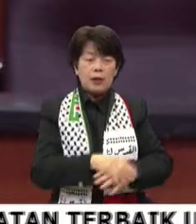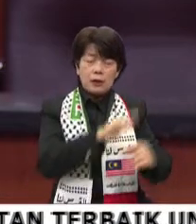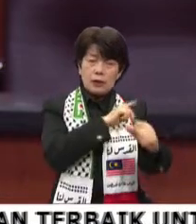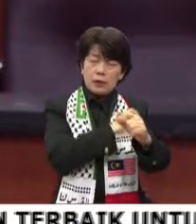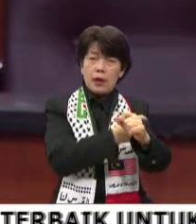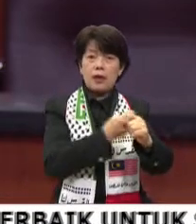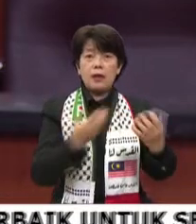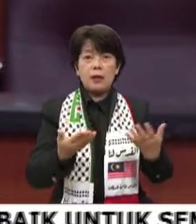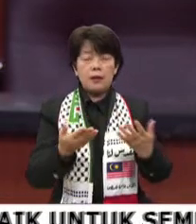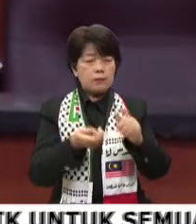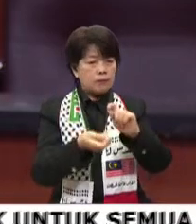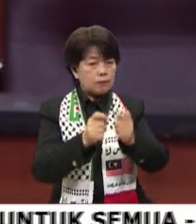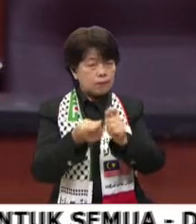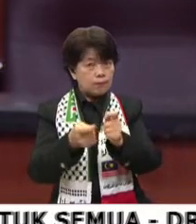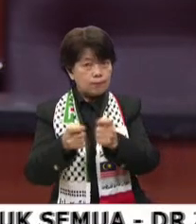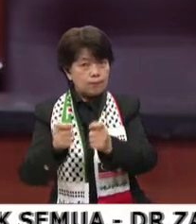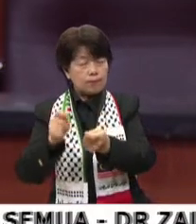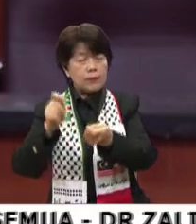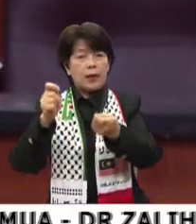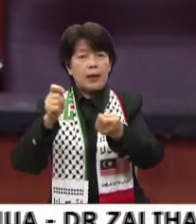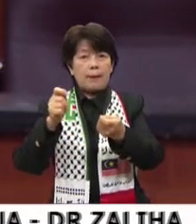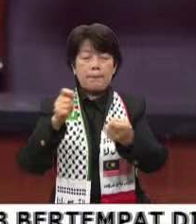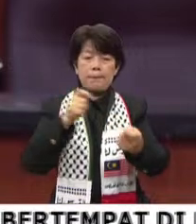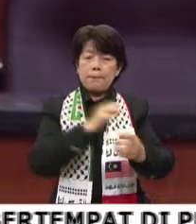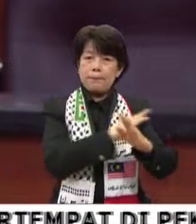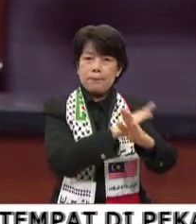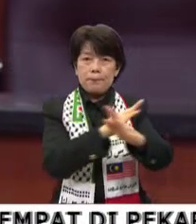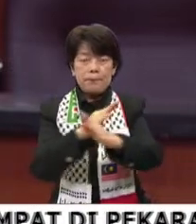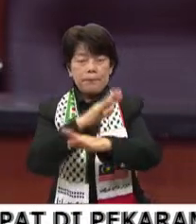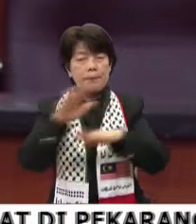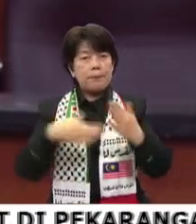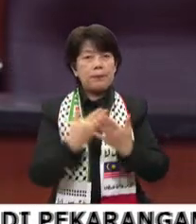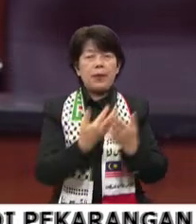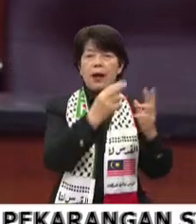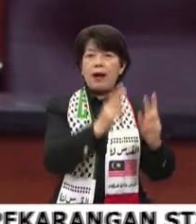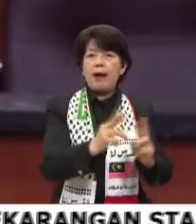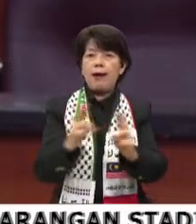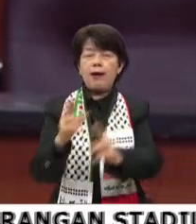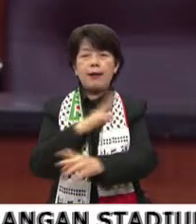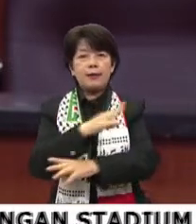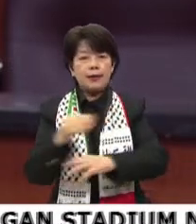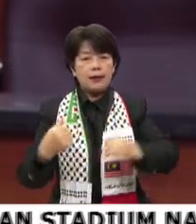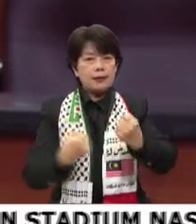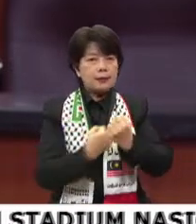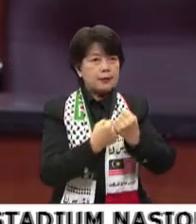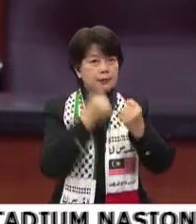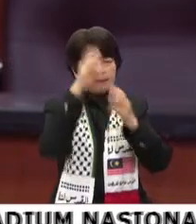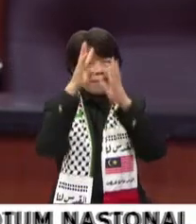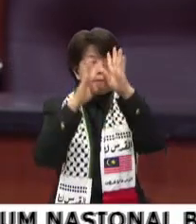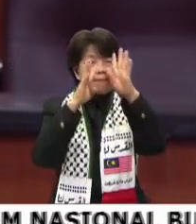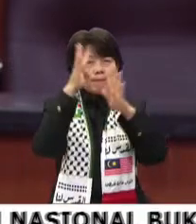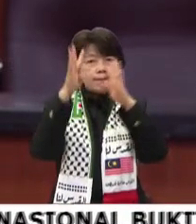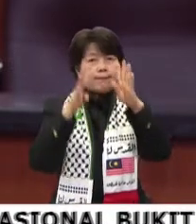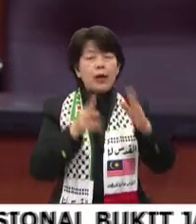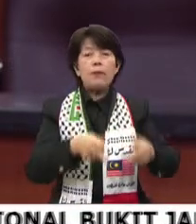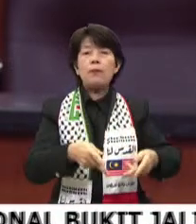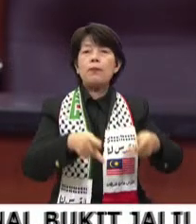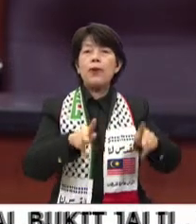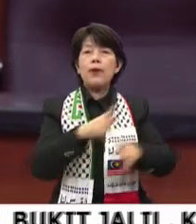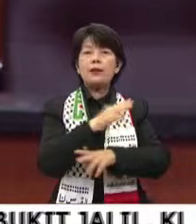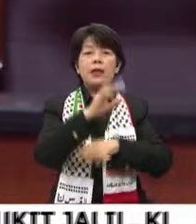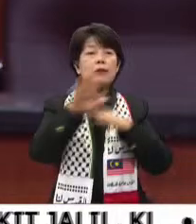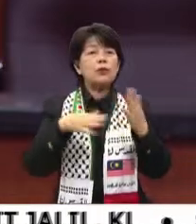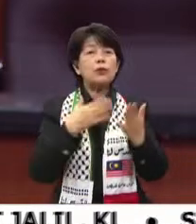just Transition dengan izin yang melindungi rakyat mencipta peluang dan menyokong inovasi melalui pendekatan